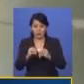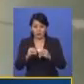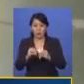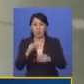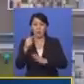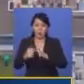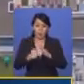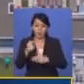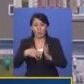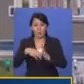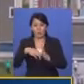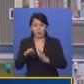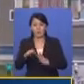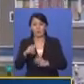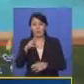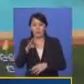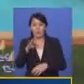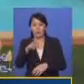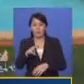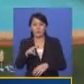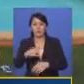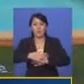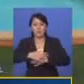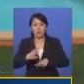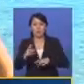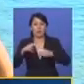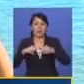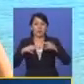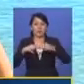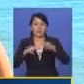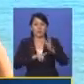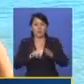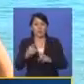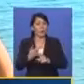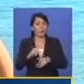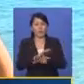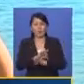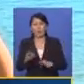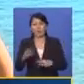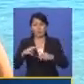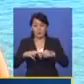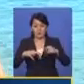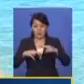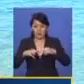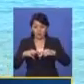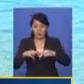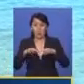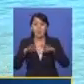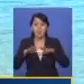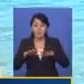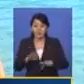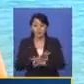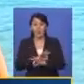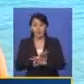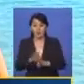енді. Аз уақытта қарт Каспийдің жағасында көз тартар кешен бой көтерді. Өте тамаша салынған, орналасқан жері де